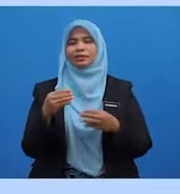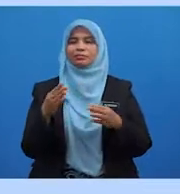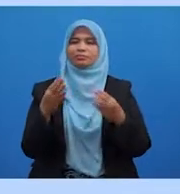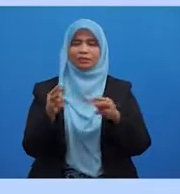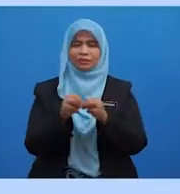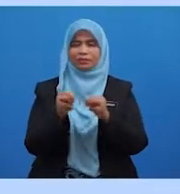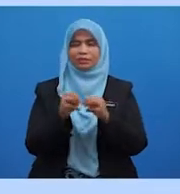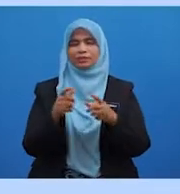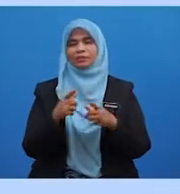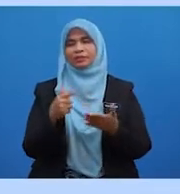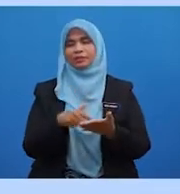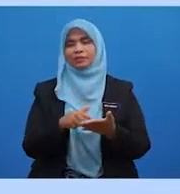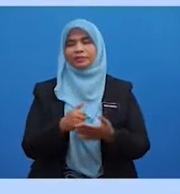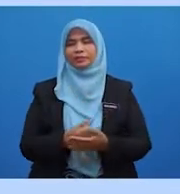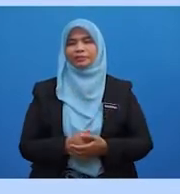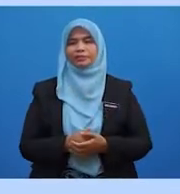tekanan kepada diri.